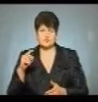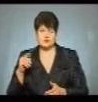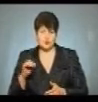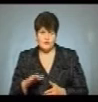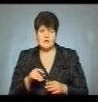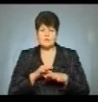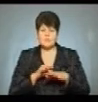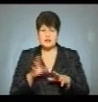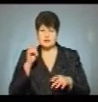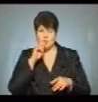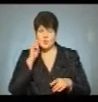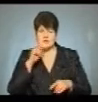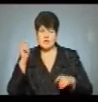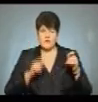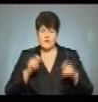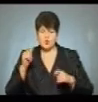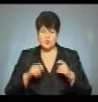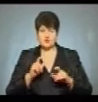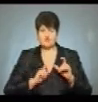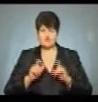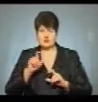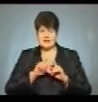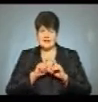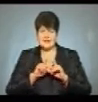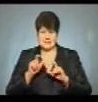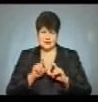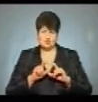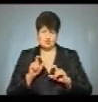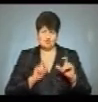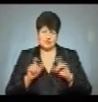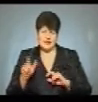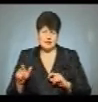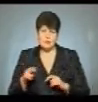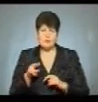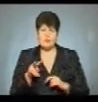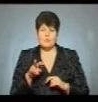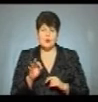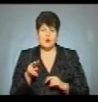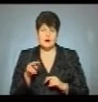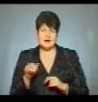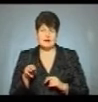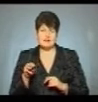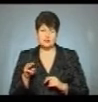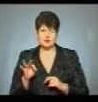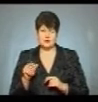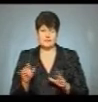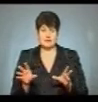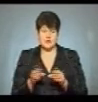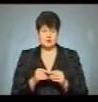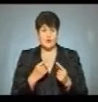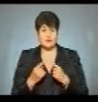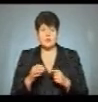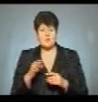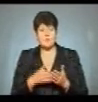час Всеукраїнського форуму студентів-політологів «Державець». Зустріч пройшла у форматі дискусії. Студенти разом з Остапом Дроздовим говорили